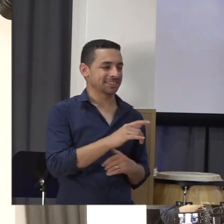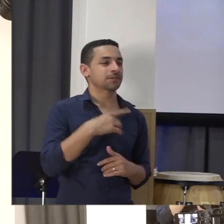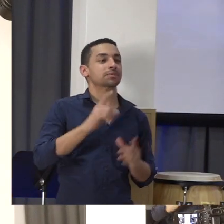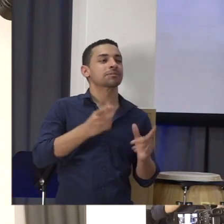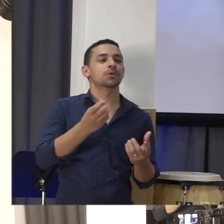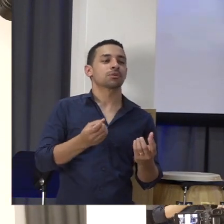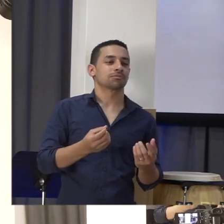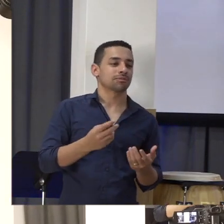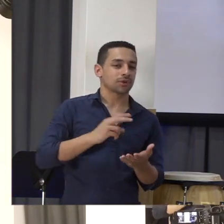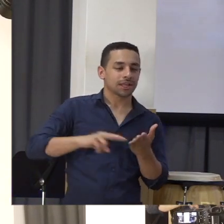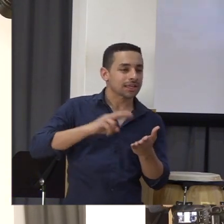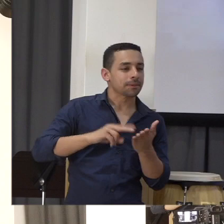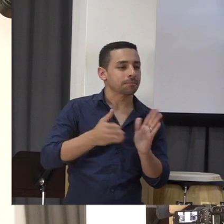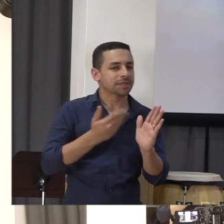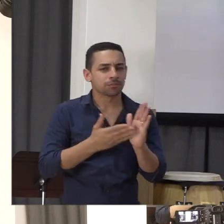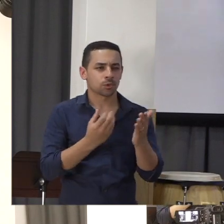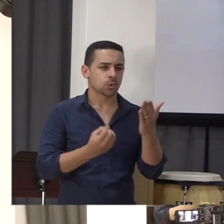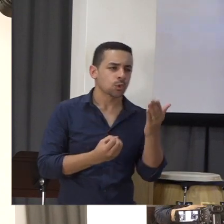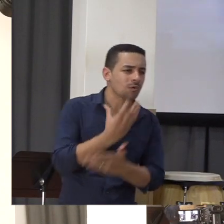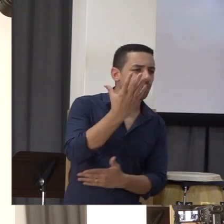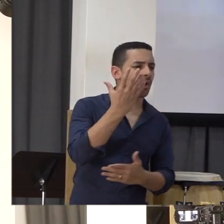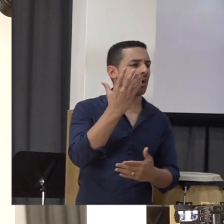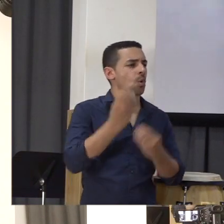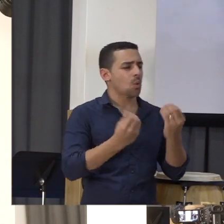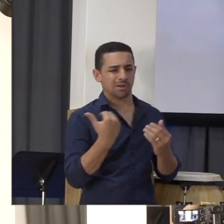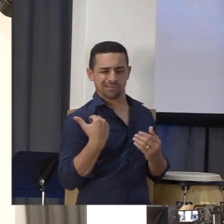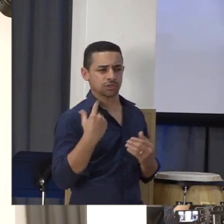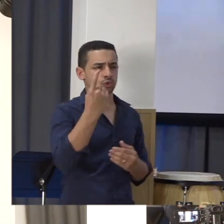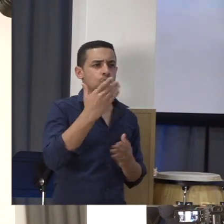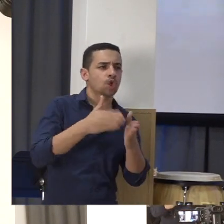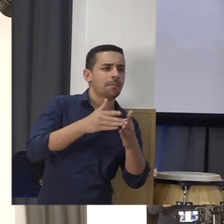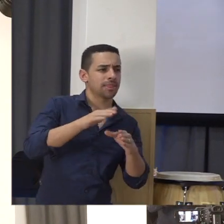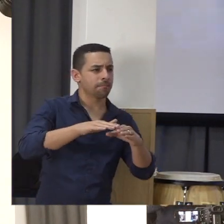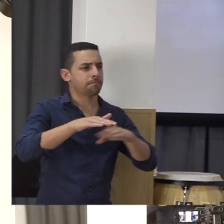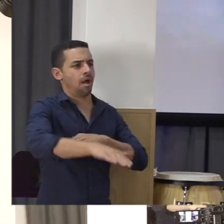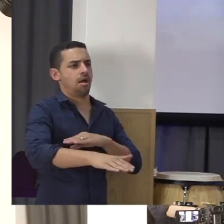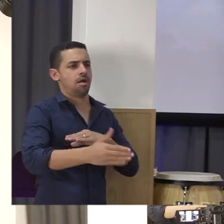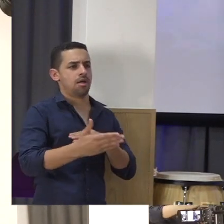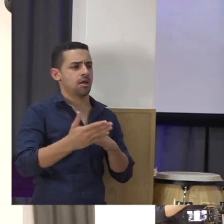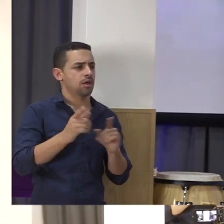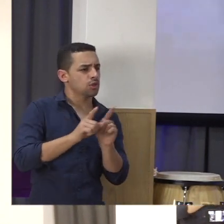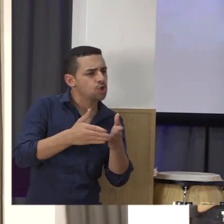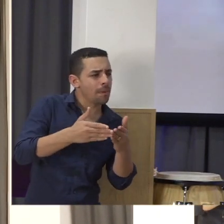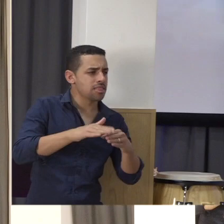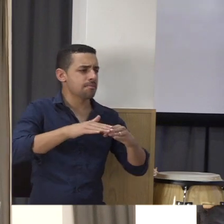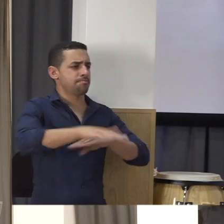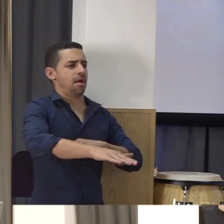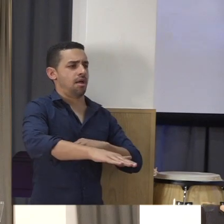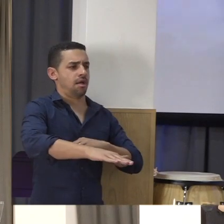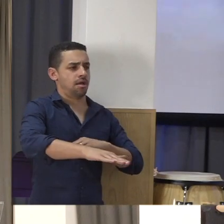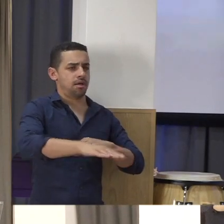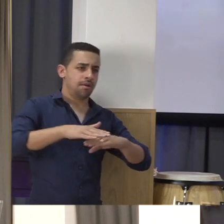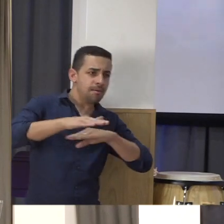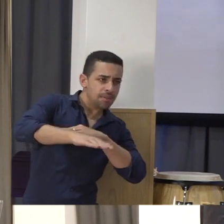lis la Bible, mais souviens-toi, récemment Dieu t'a demandé de faire un pas. Il te l'a demandé de le faire. Il